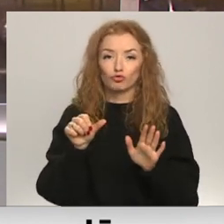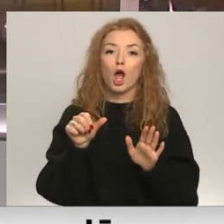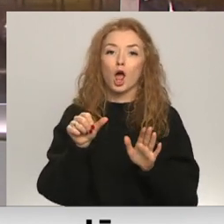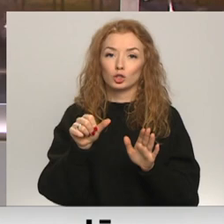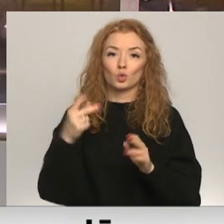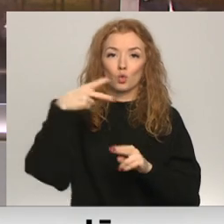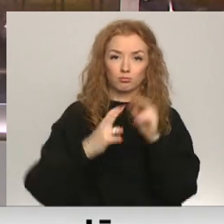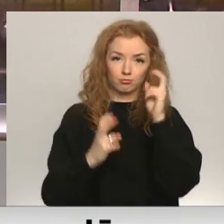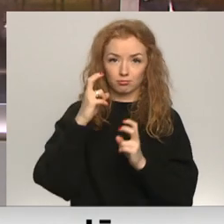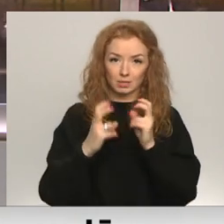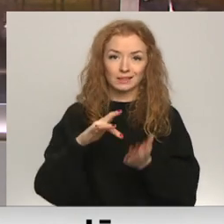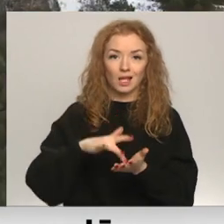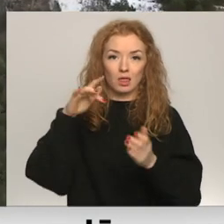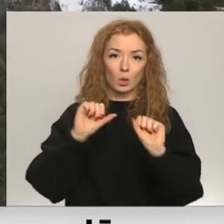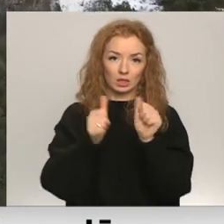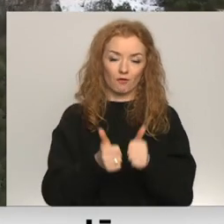centru izveidi.